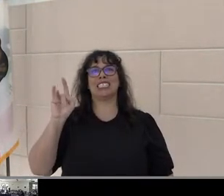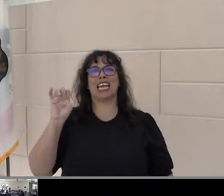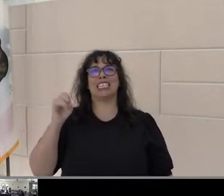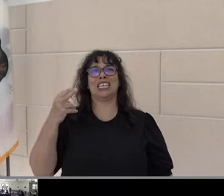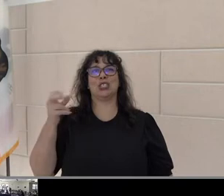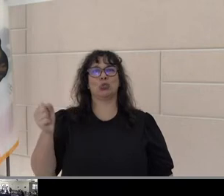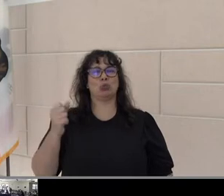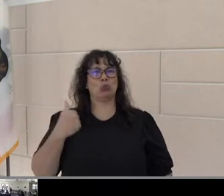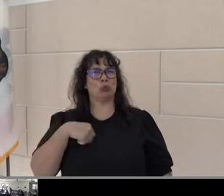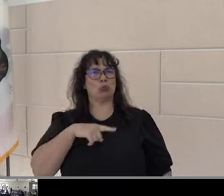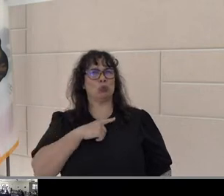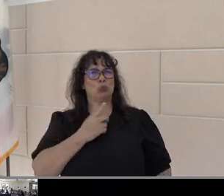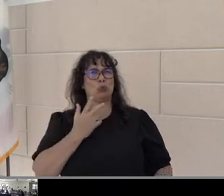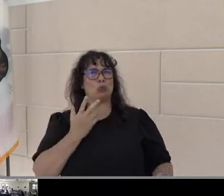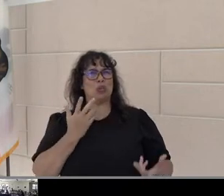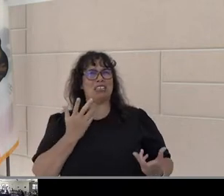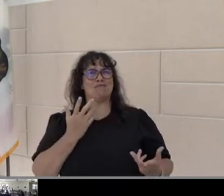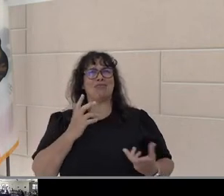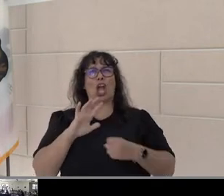អាតសាលារៀន